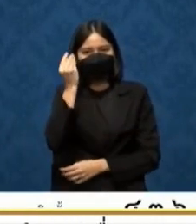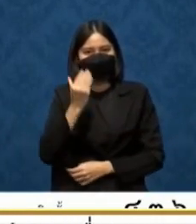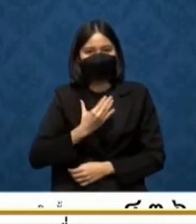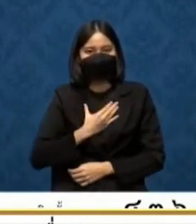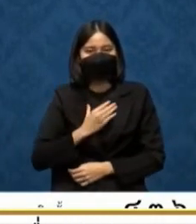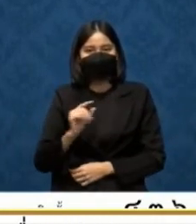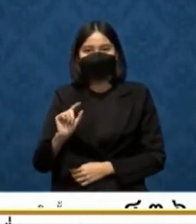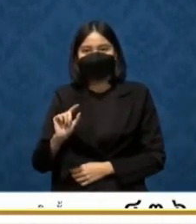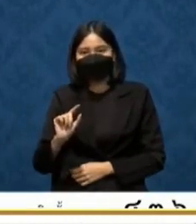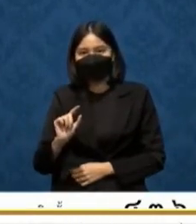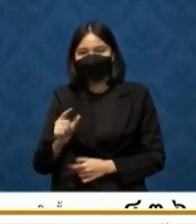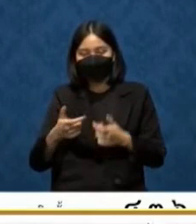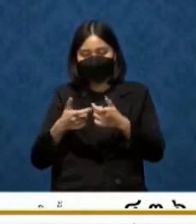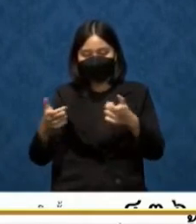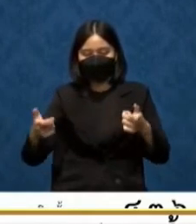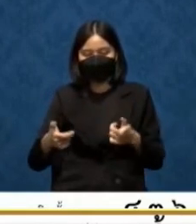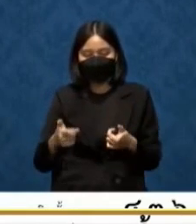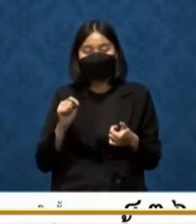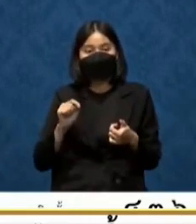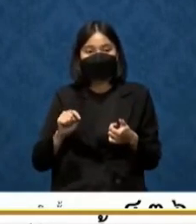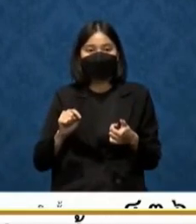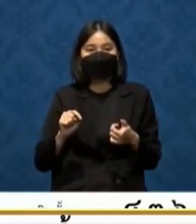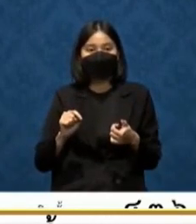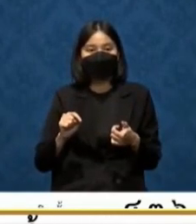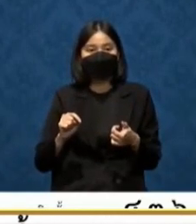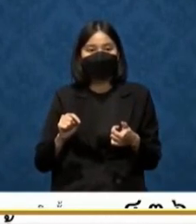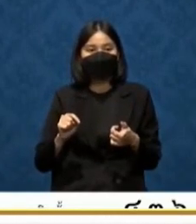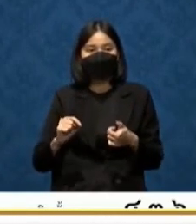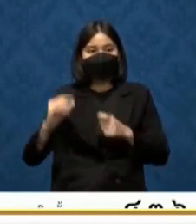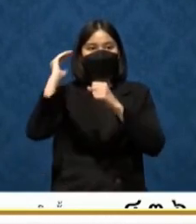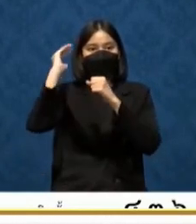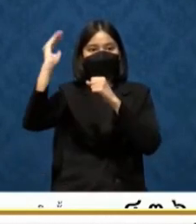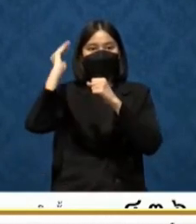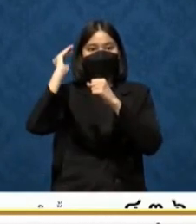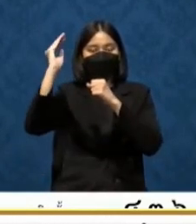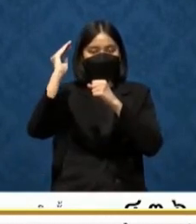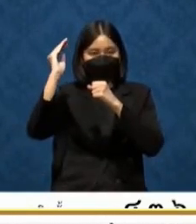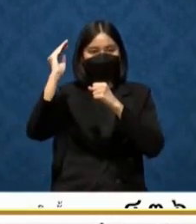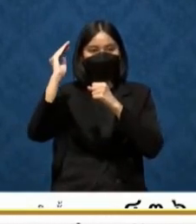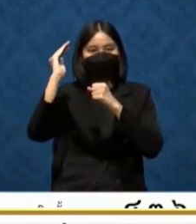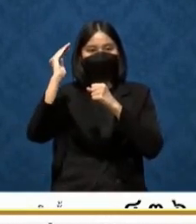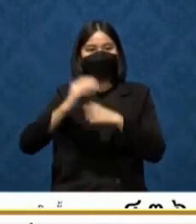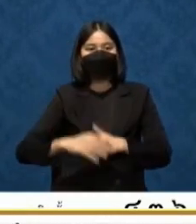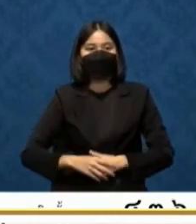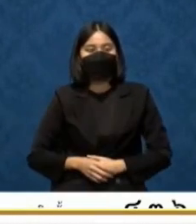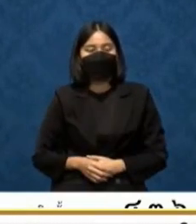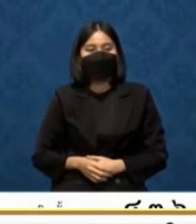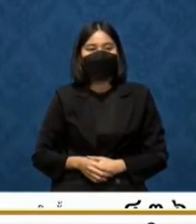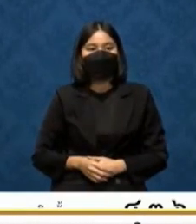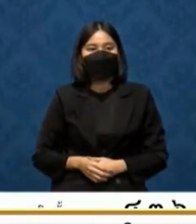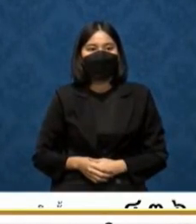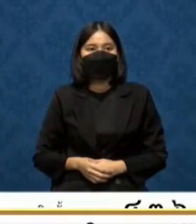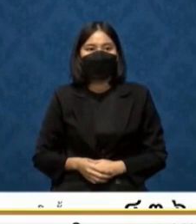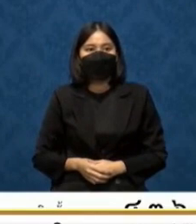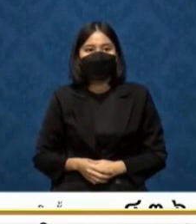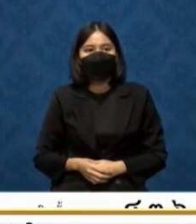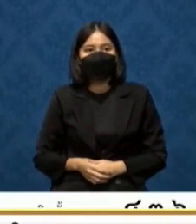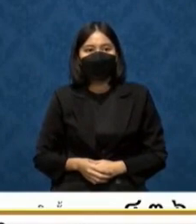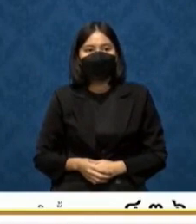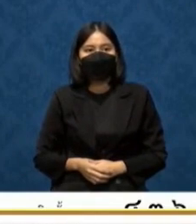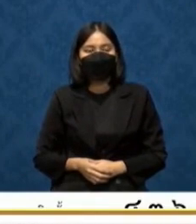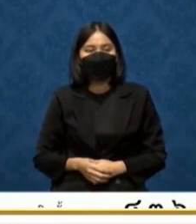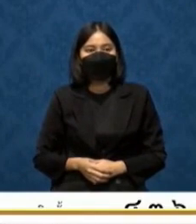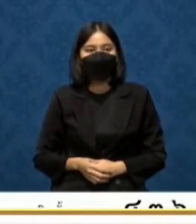อไรายงานฉบันี้ครัถมาถายครผมพยัสภิภพายในภาพรวมว่า